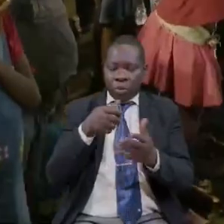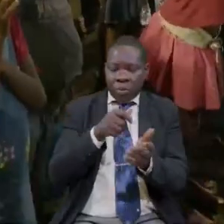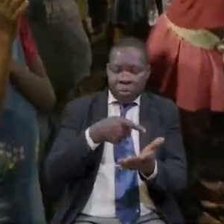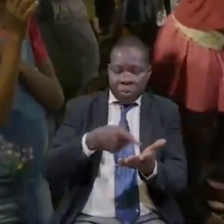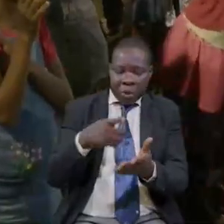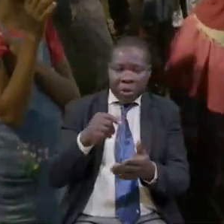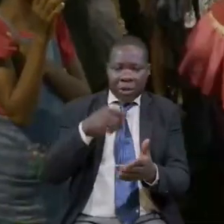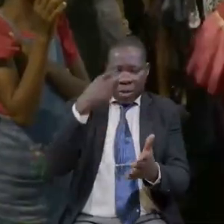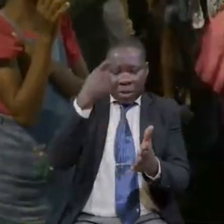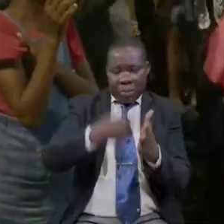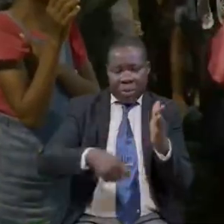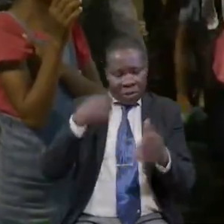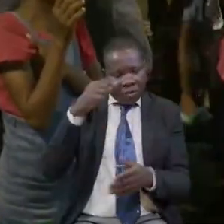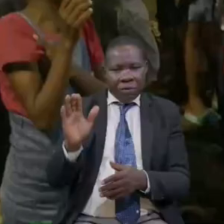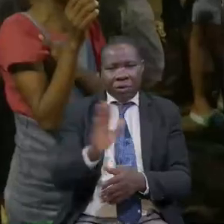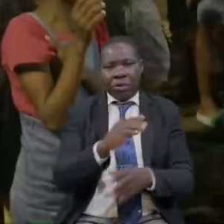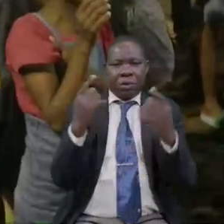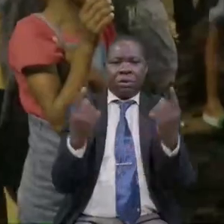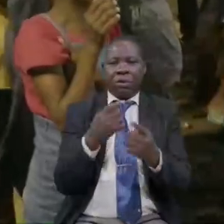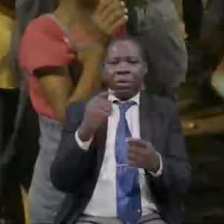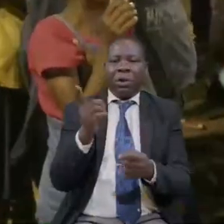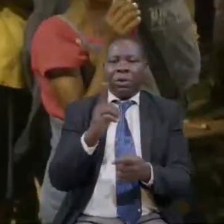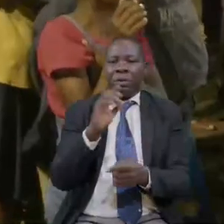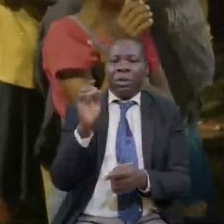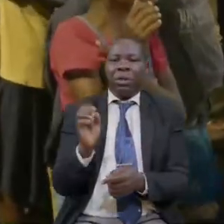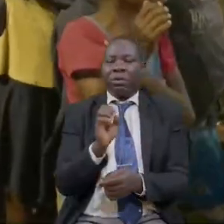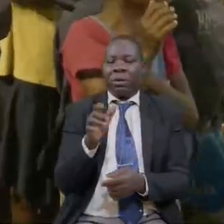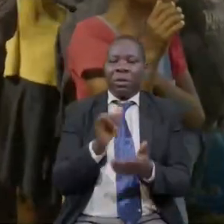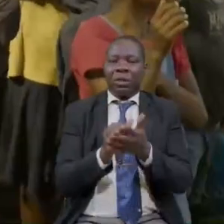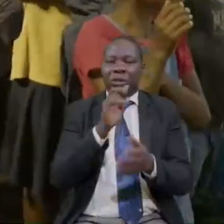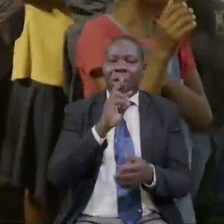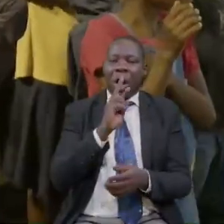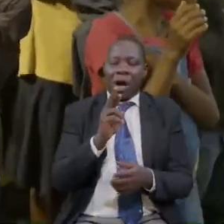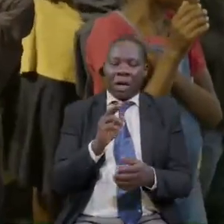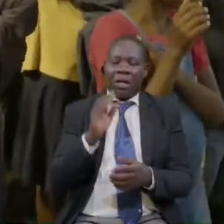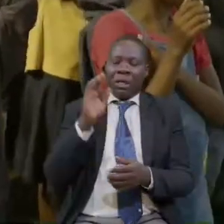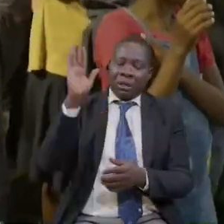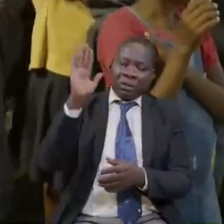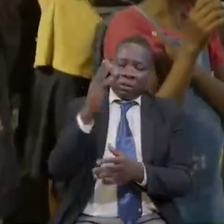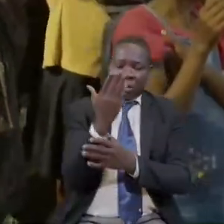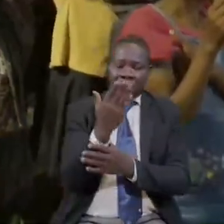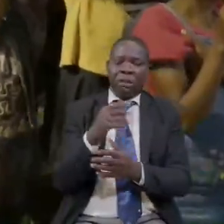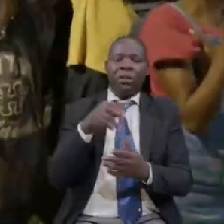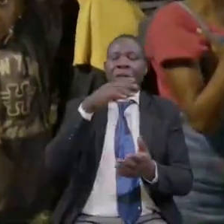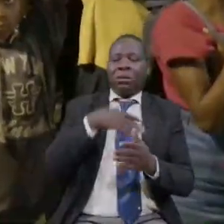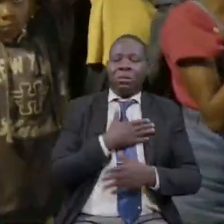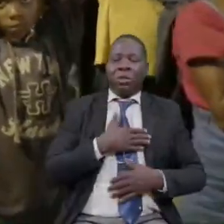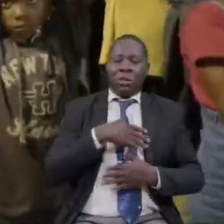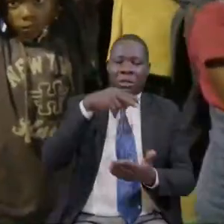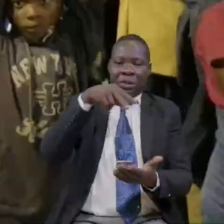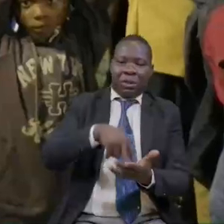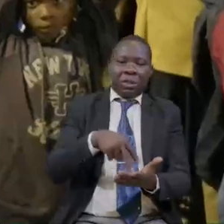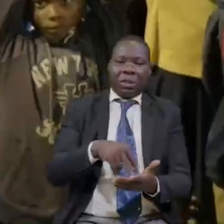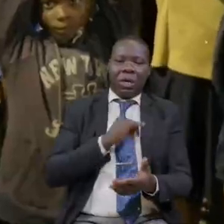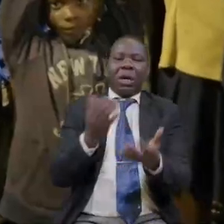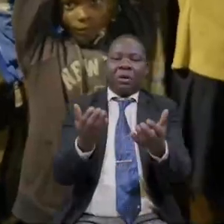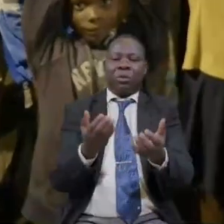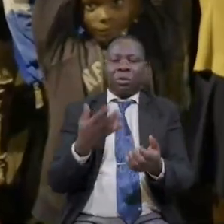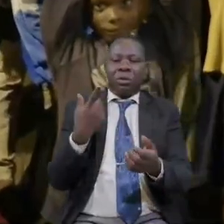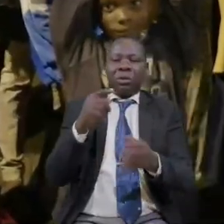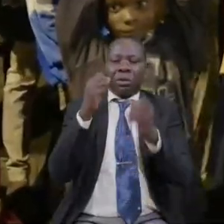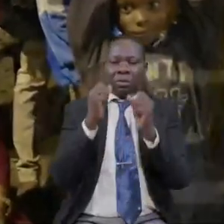péchés, où que vous soyez, vous levez la main, alors tenez-vous debout. Je veux le pardon.